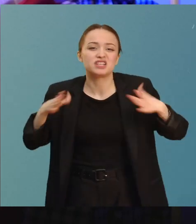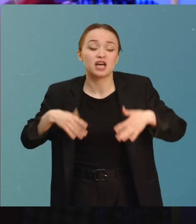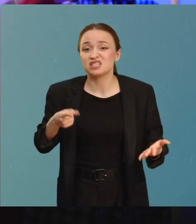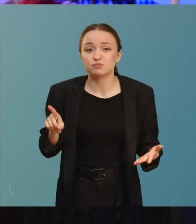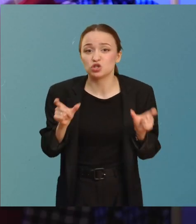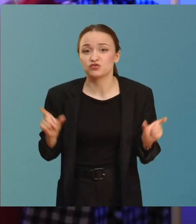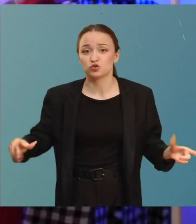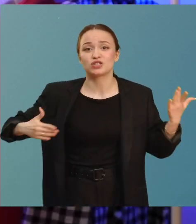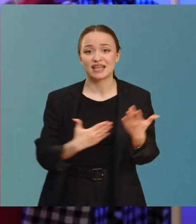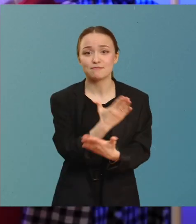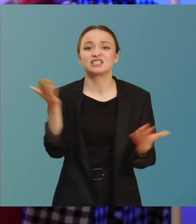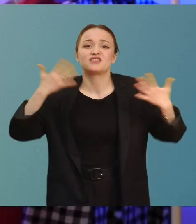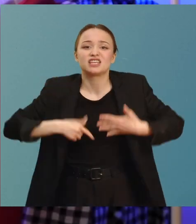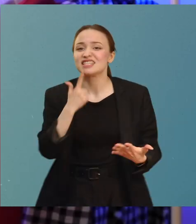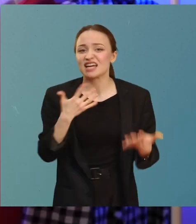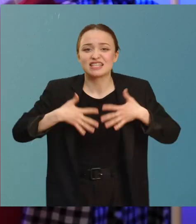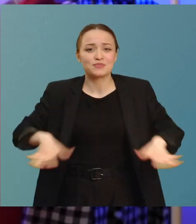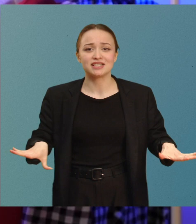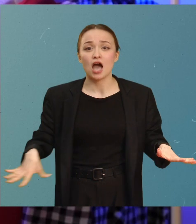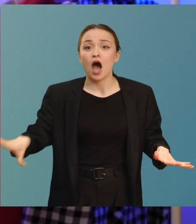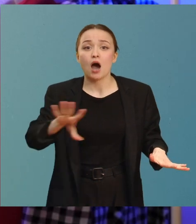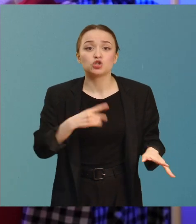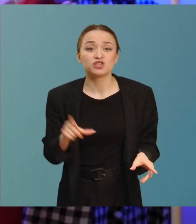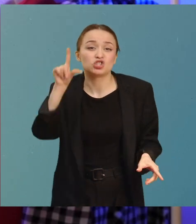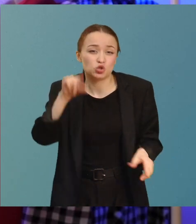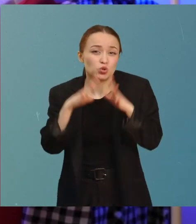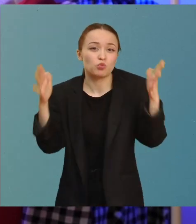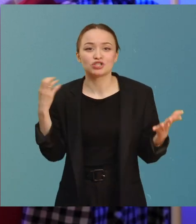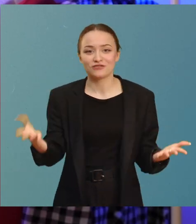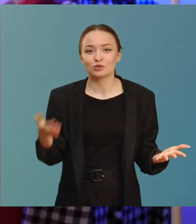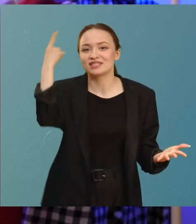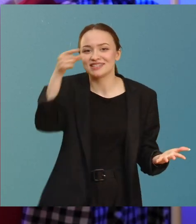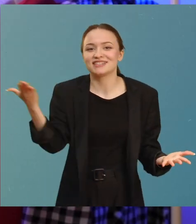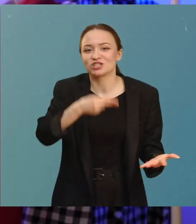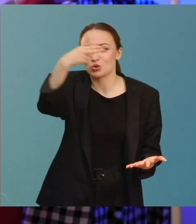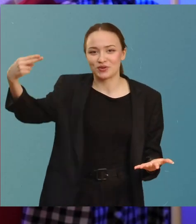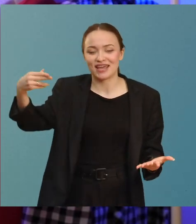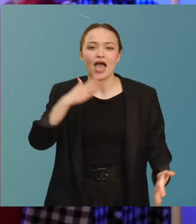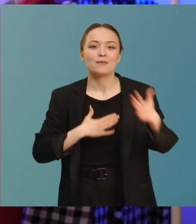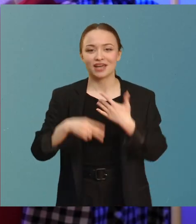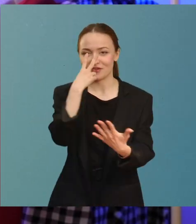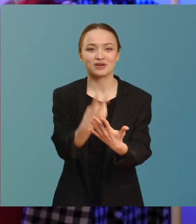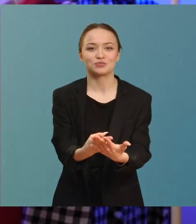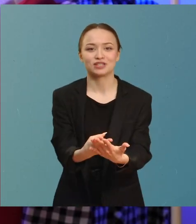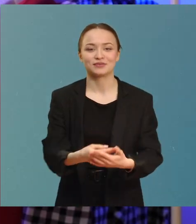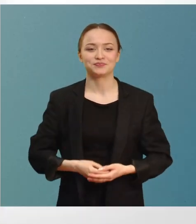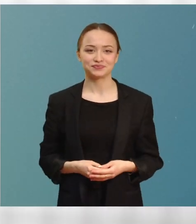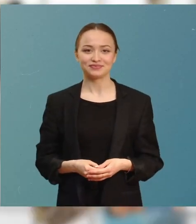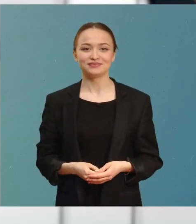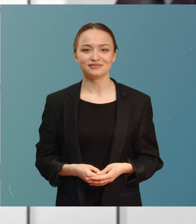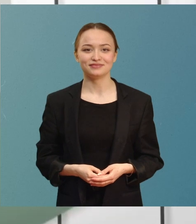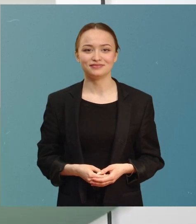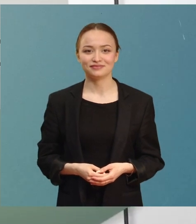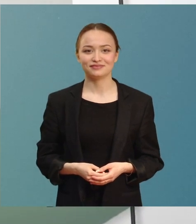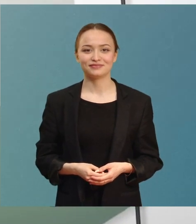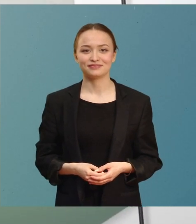любимый оверсайз и почему все звезды стали массово носить красные платья, обо всем и даже чуть больше вы узнаете из нашей рубрики. Приятного просмотра!